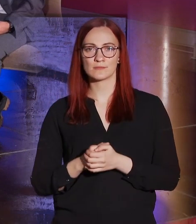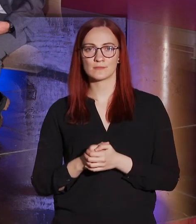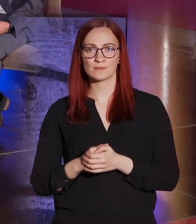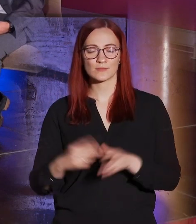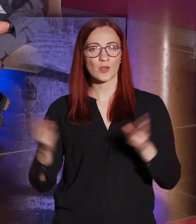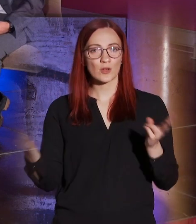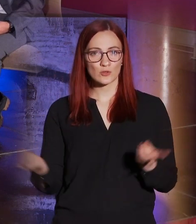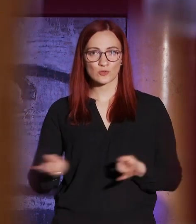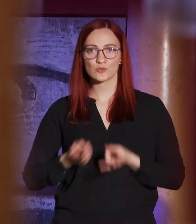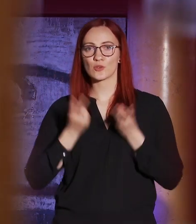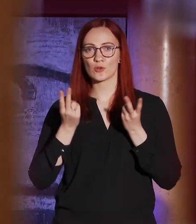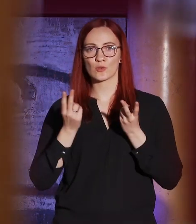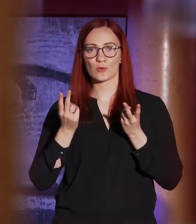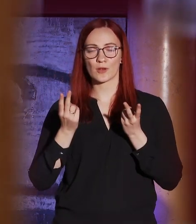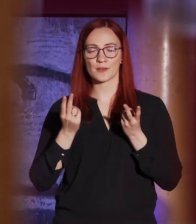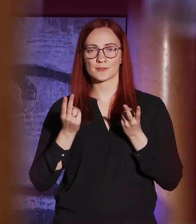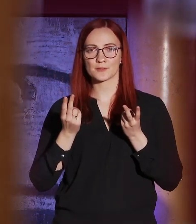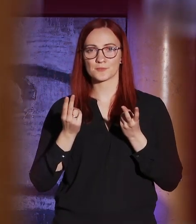labai džiaugiuosi